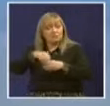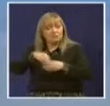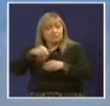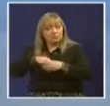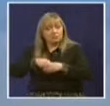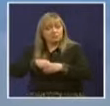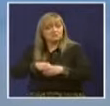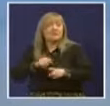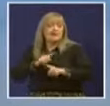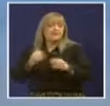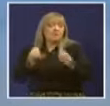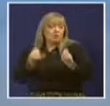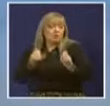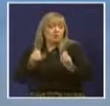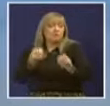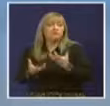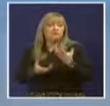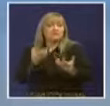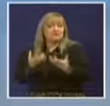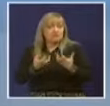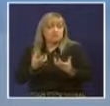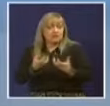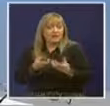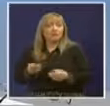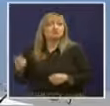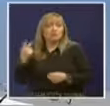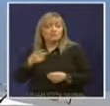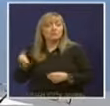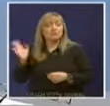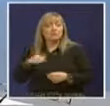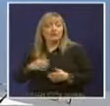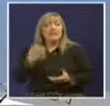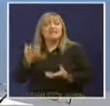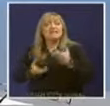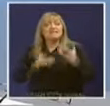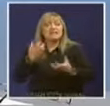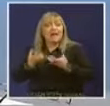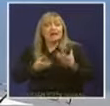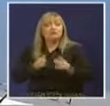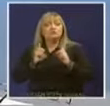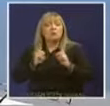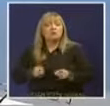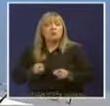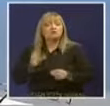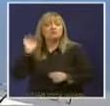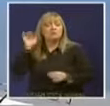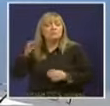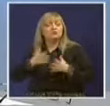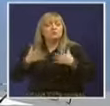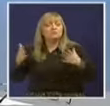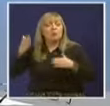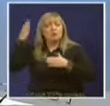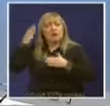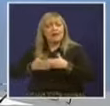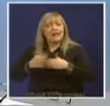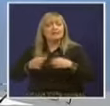някаква степен? Вместо това да влязат в почвата? Ще повторя пак, това е изгарянето може да бъде една много, много крайна мярка. След